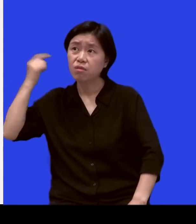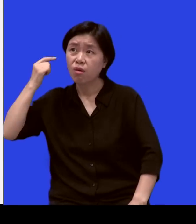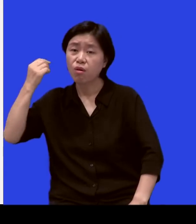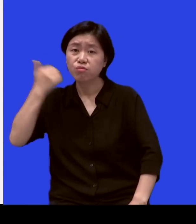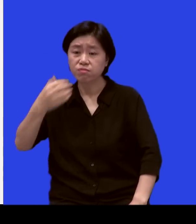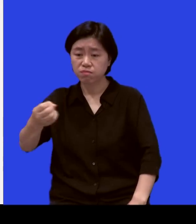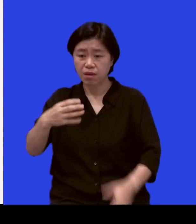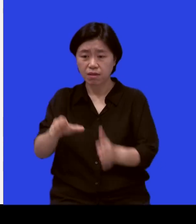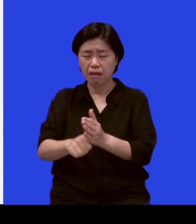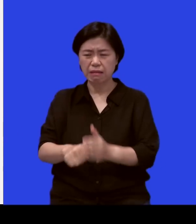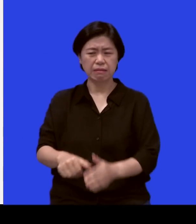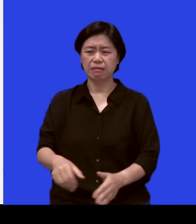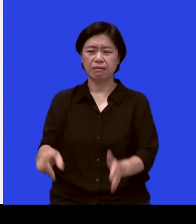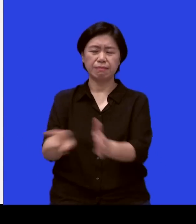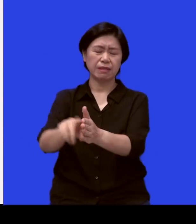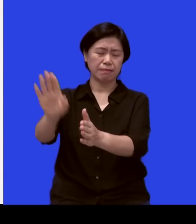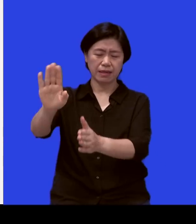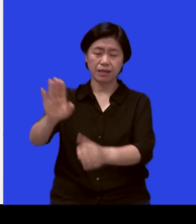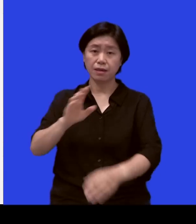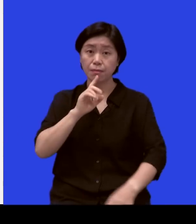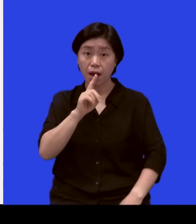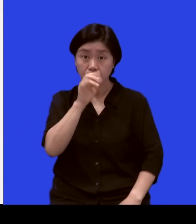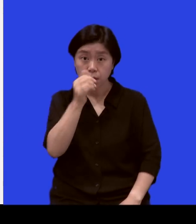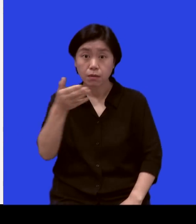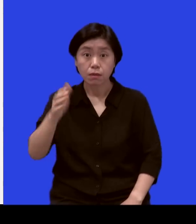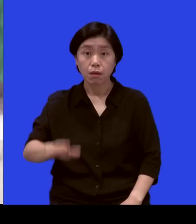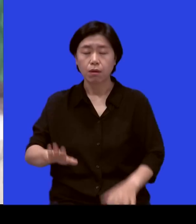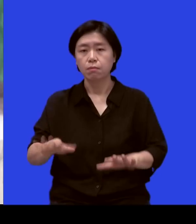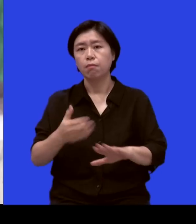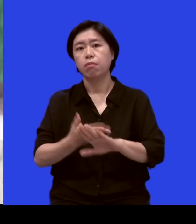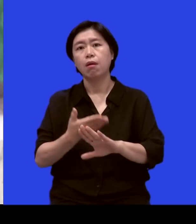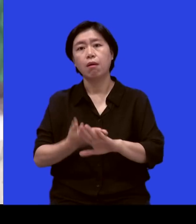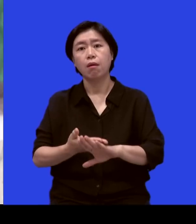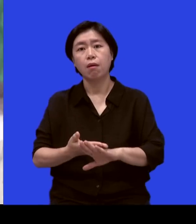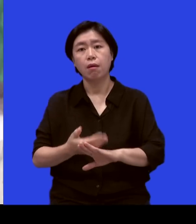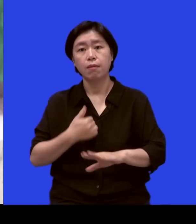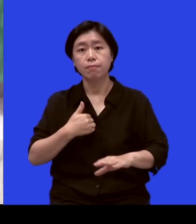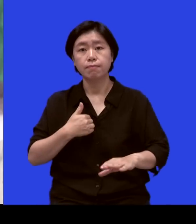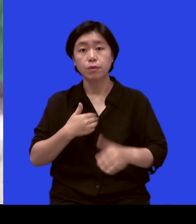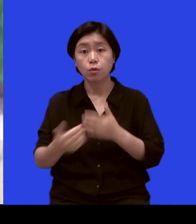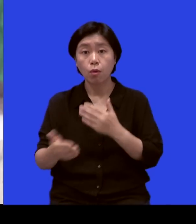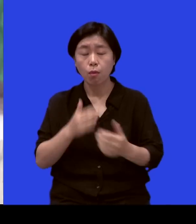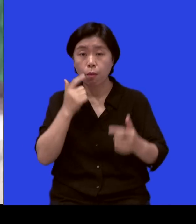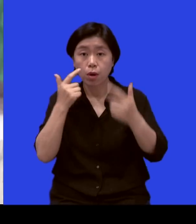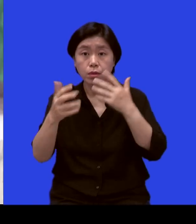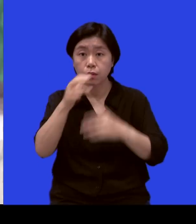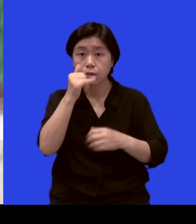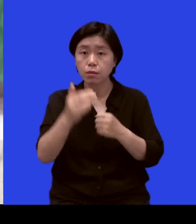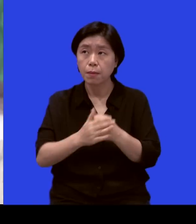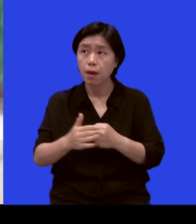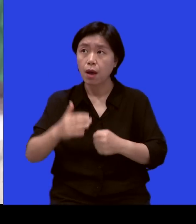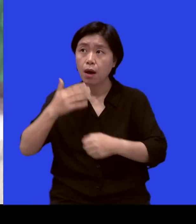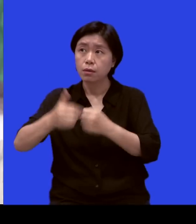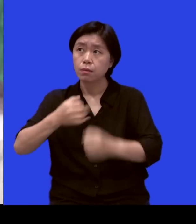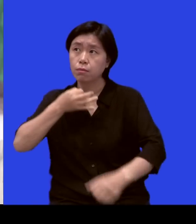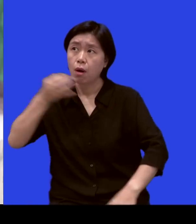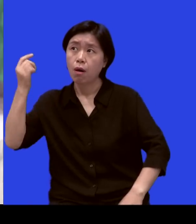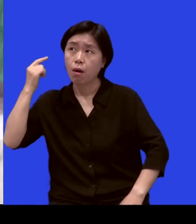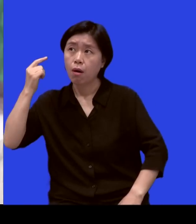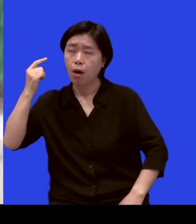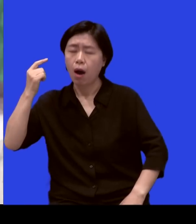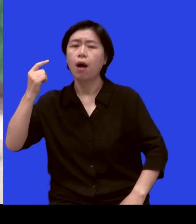거를 받아들이기가 어려운 신학을 공부했는데 뭐 내가 부정할 수가 없는 거예요. 나만은